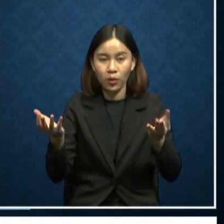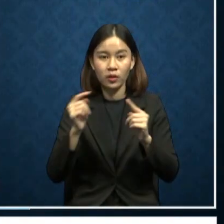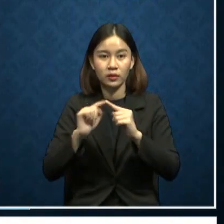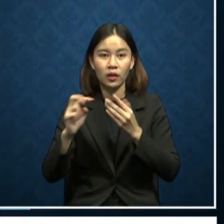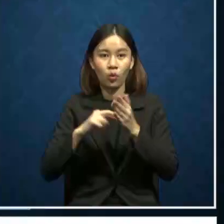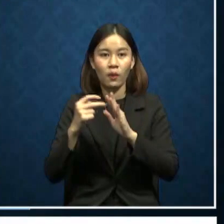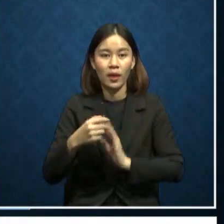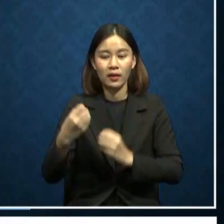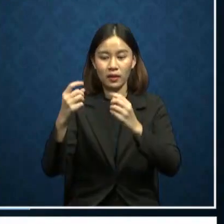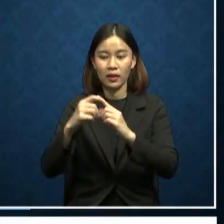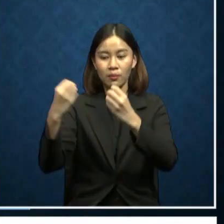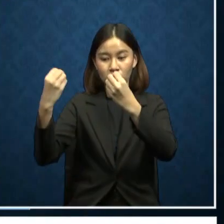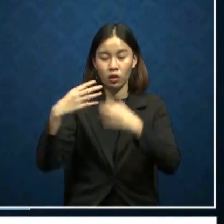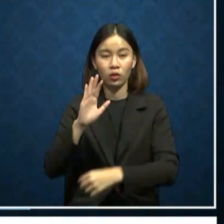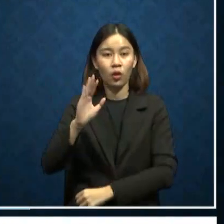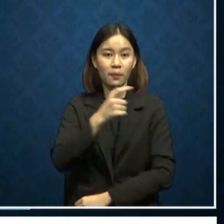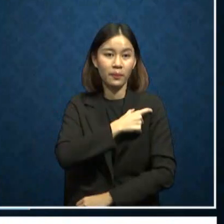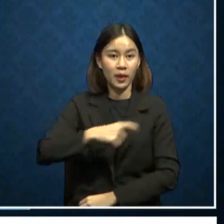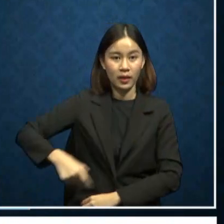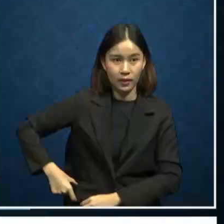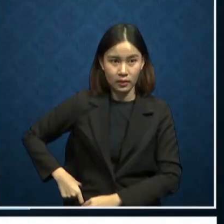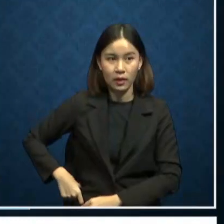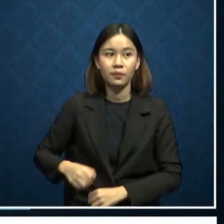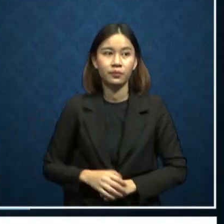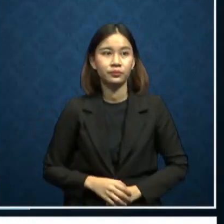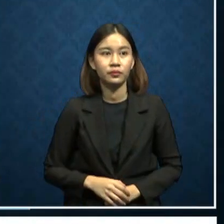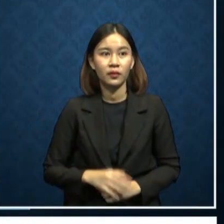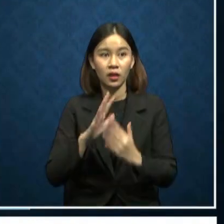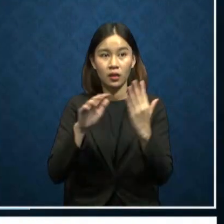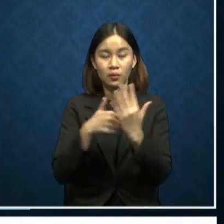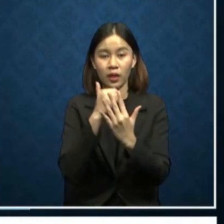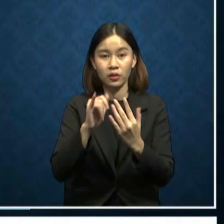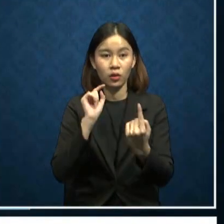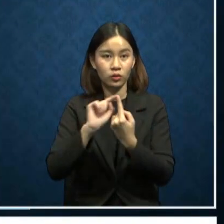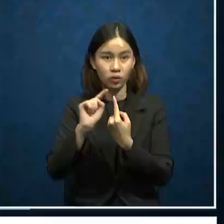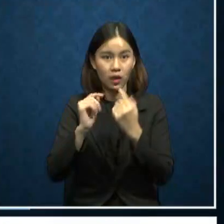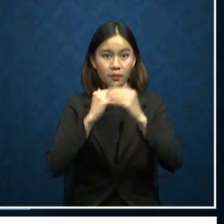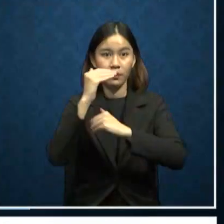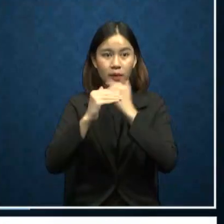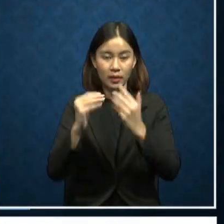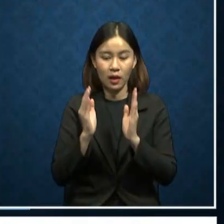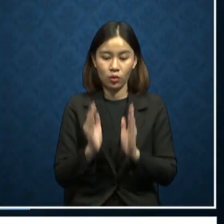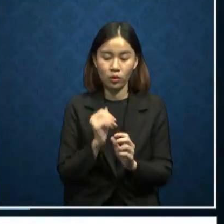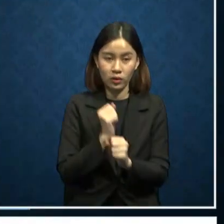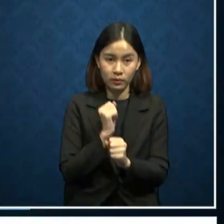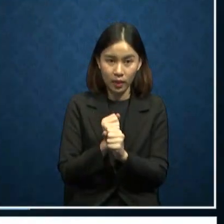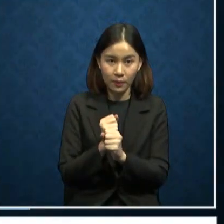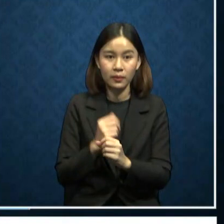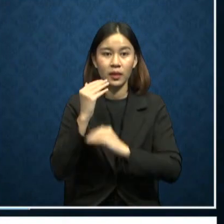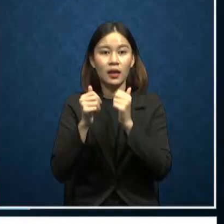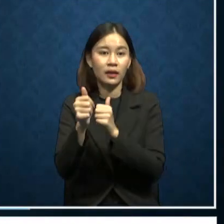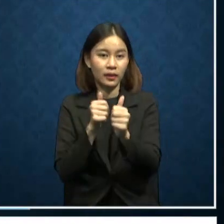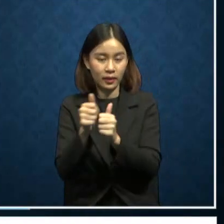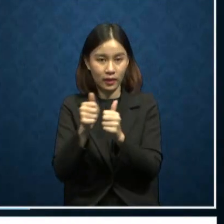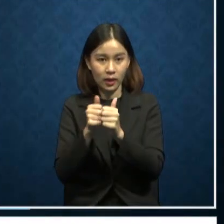ศาสตร์พระราชาสำหรับความเจื่อโยงยุทศาสตร์นั้นก็จะเป็นทั้งในแง่ของการพทรัพยกรมนุษย์และความสามารถในการแข่ง